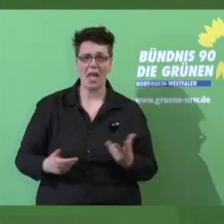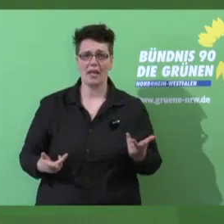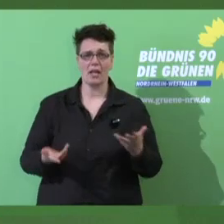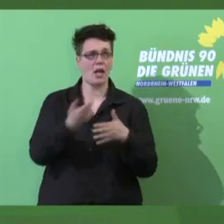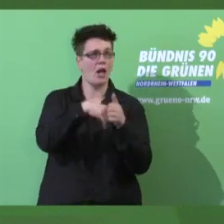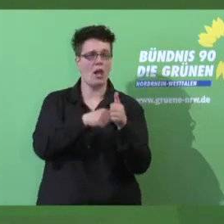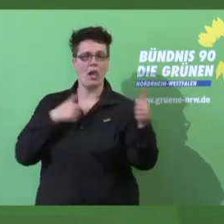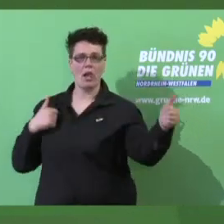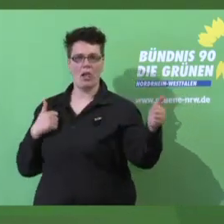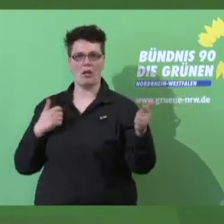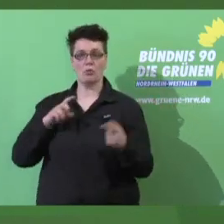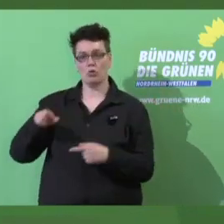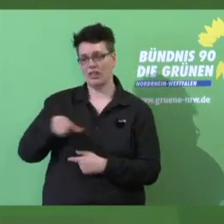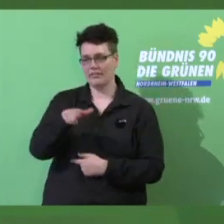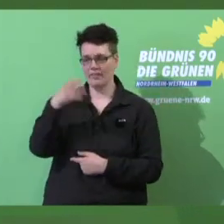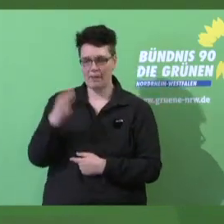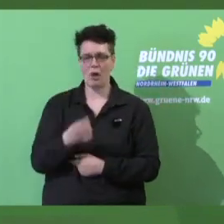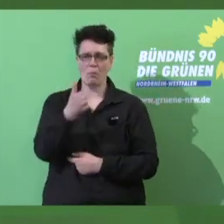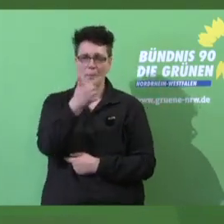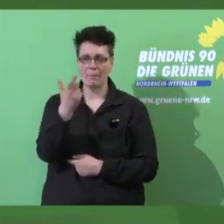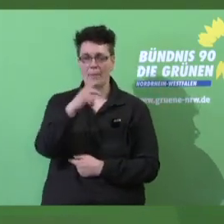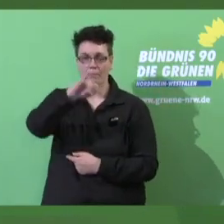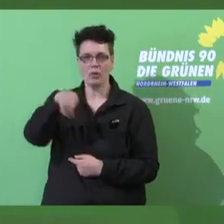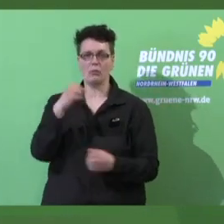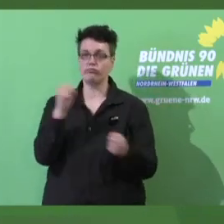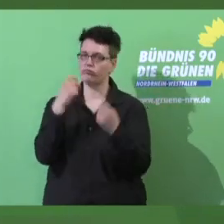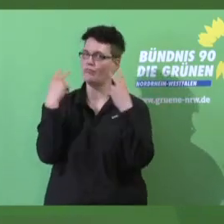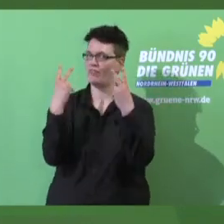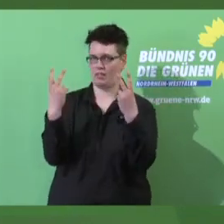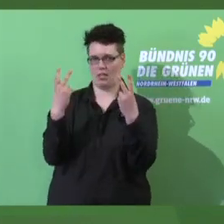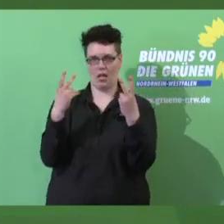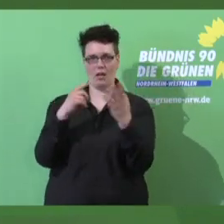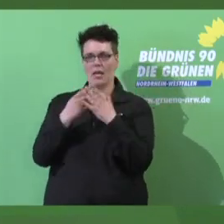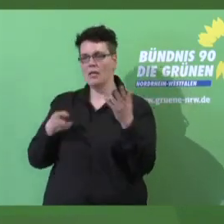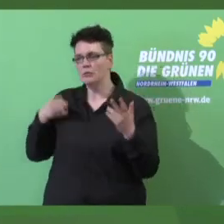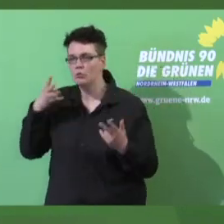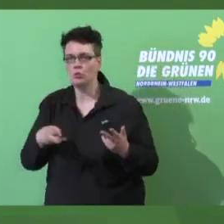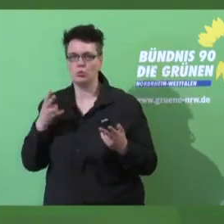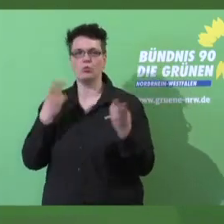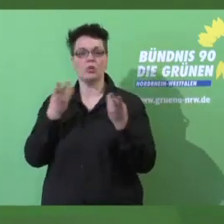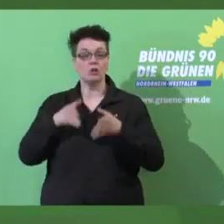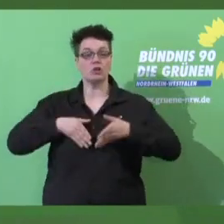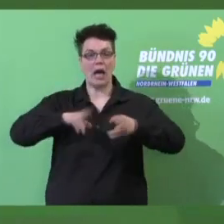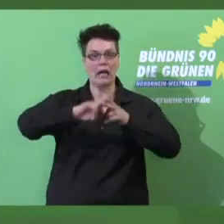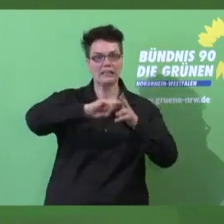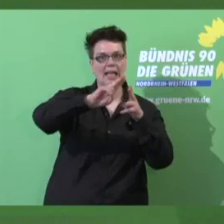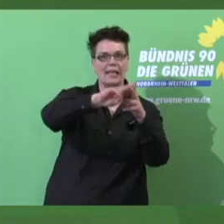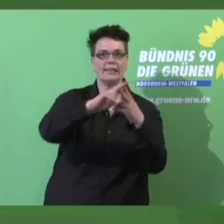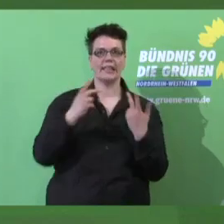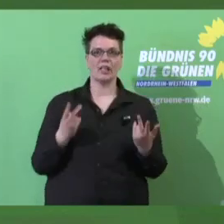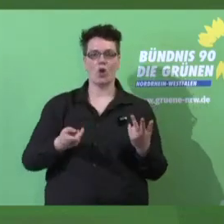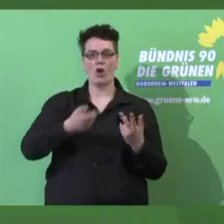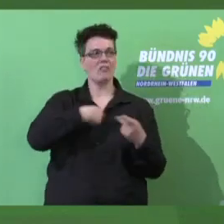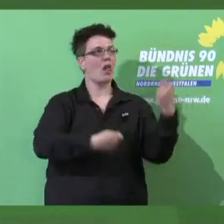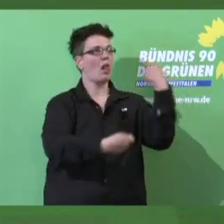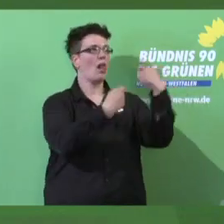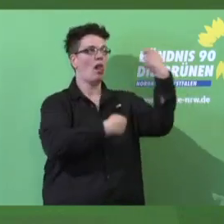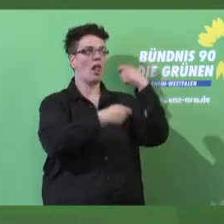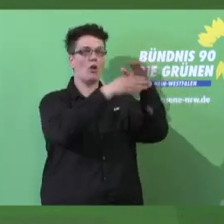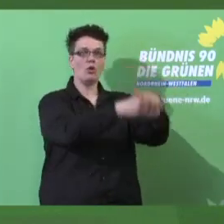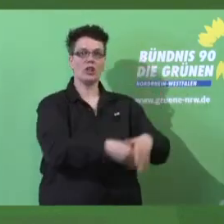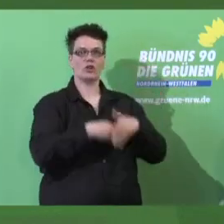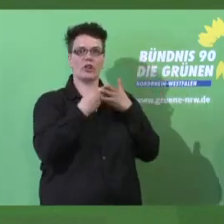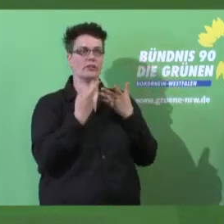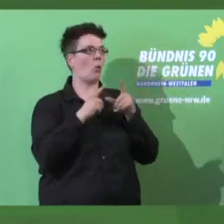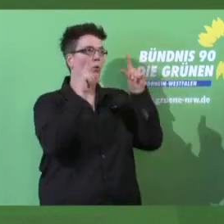in Nordrhein-Westfalen dringend finanziert werden müssen, sowohl im Schienenbereich wie auch bei der Straßensanierung, leider nicht so unterstützt werden müssen, wie